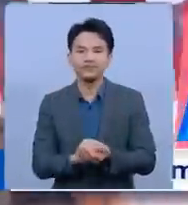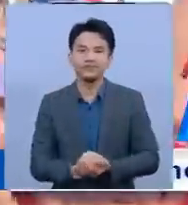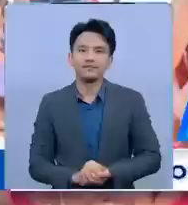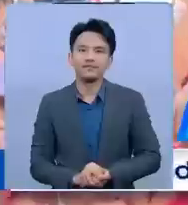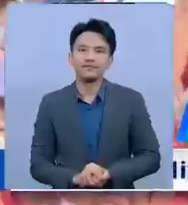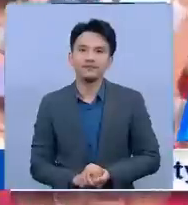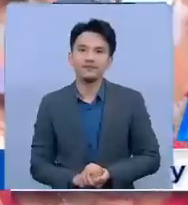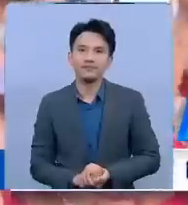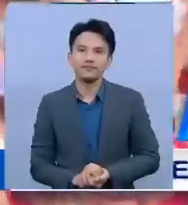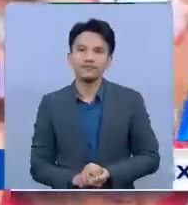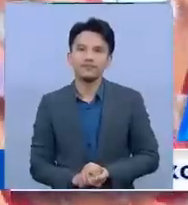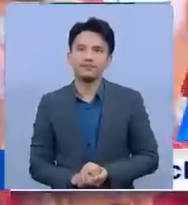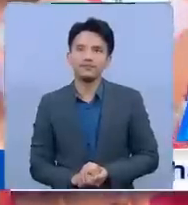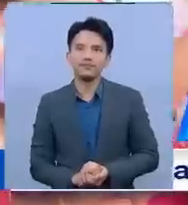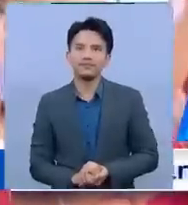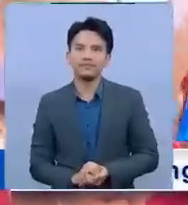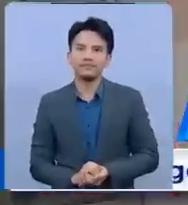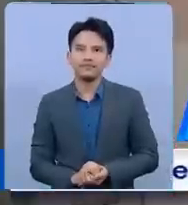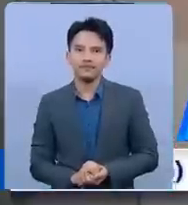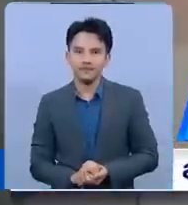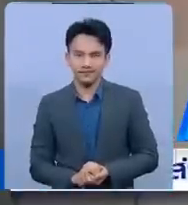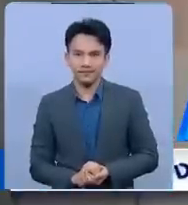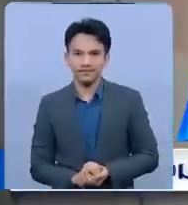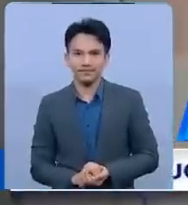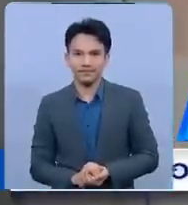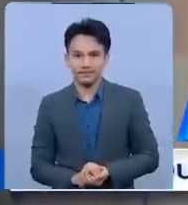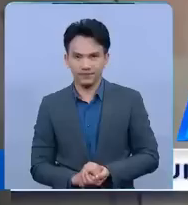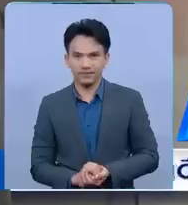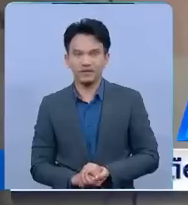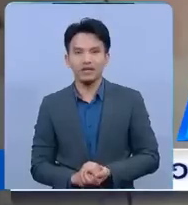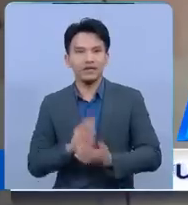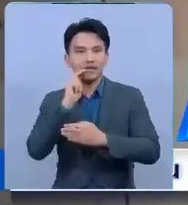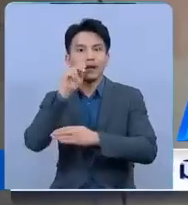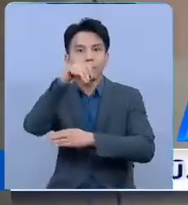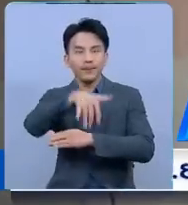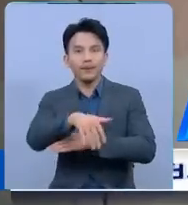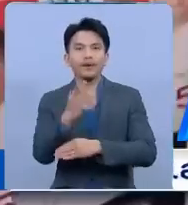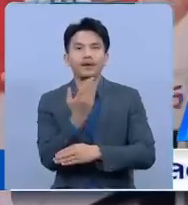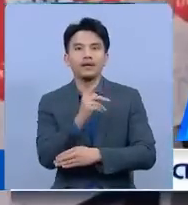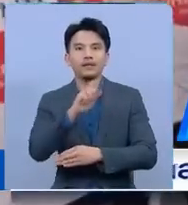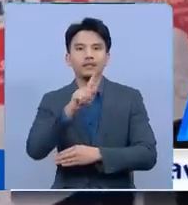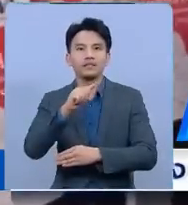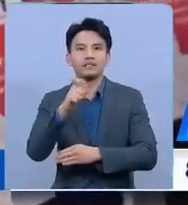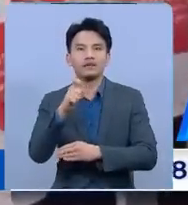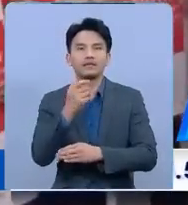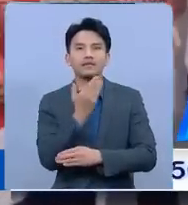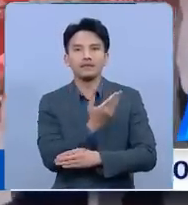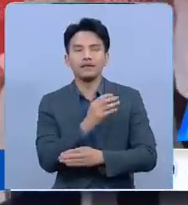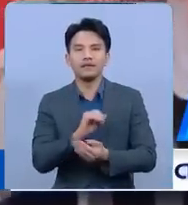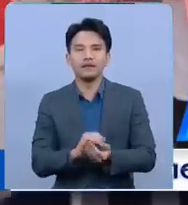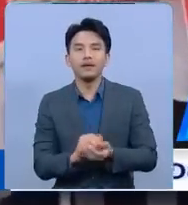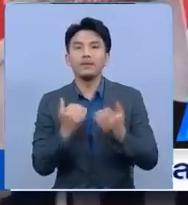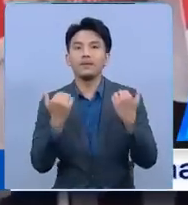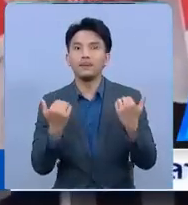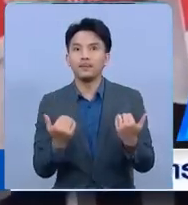ก็ไปกันทั้งครอบครัวทั้งตระกูลเลยนะคะในขณะที่ตระกูลที่จังหวัดนครนายกนะคะอย่างกิตติธเนศวรครองความ